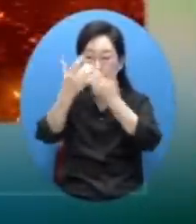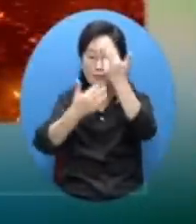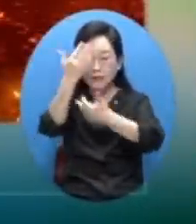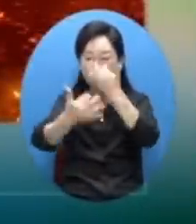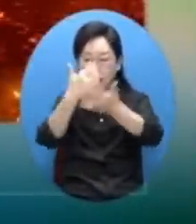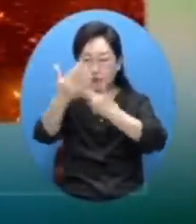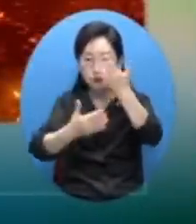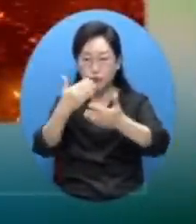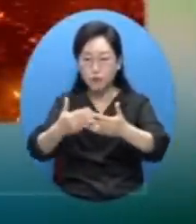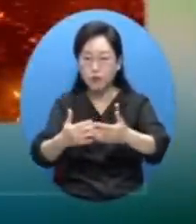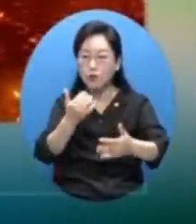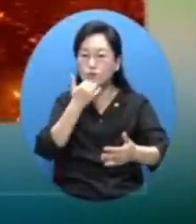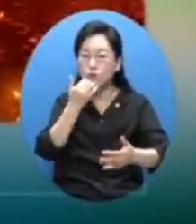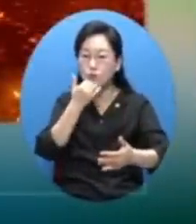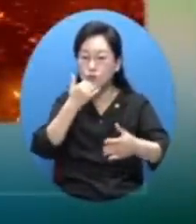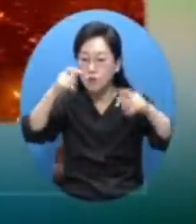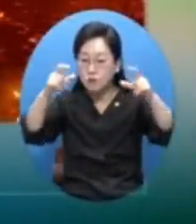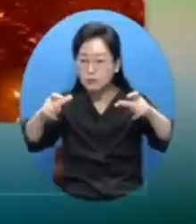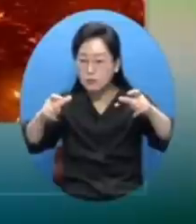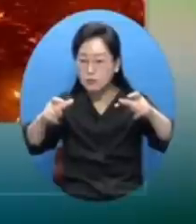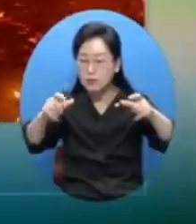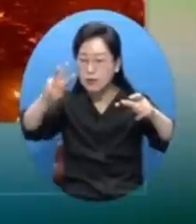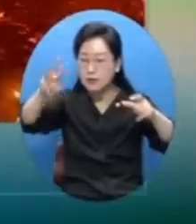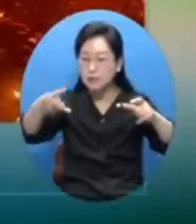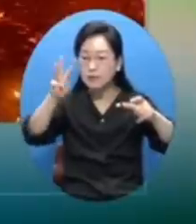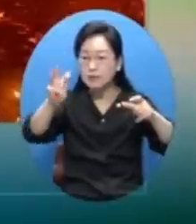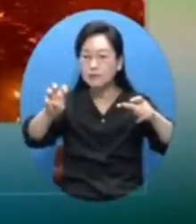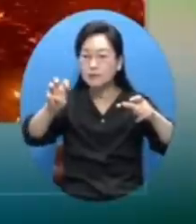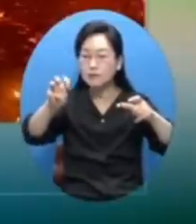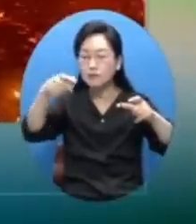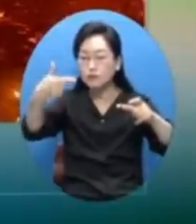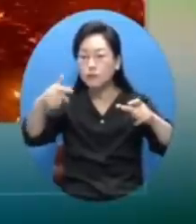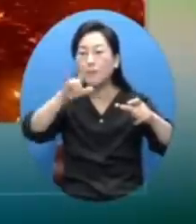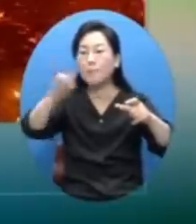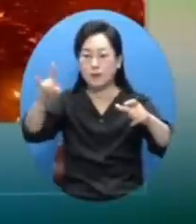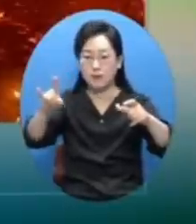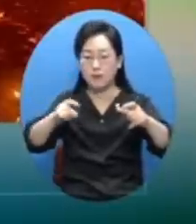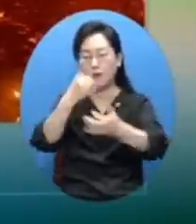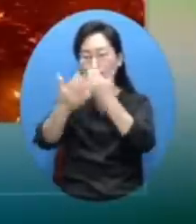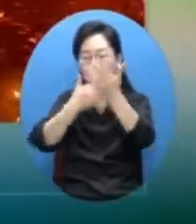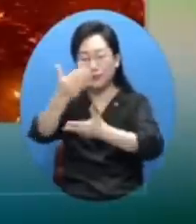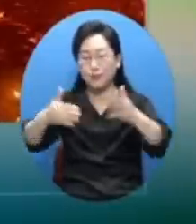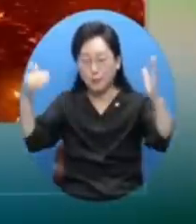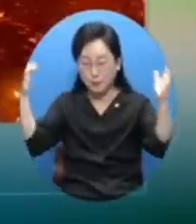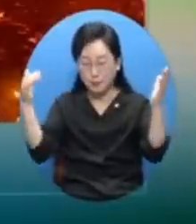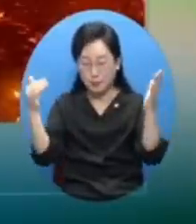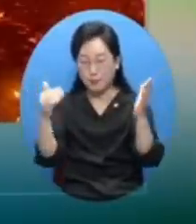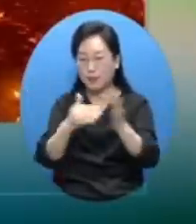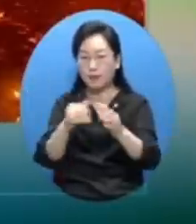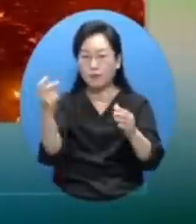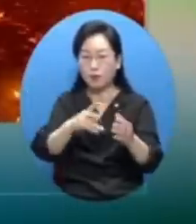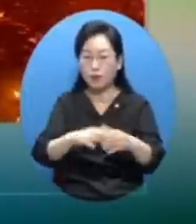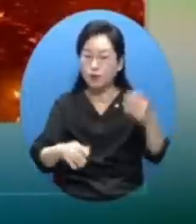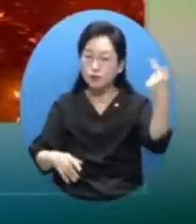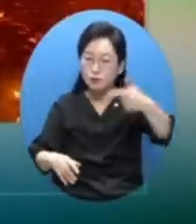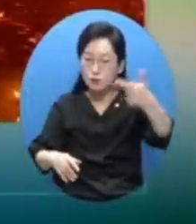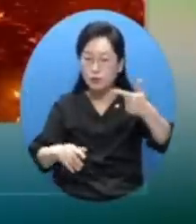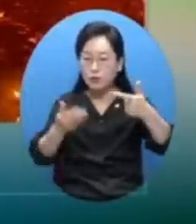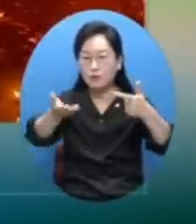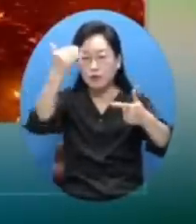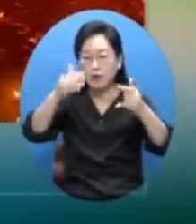있고 서울 크게 336배가 불탔고 6천체 건물이 파괴되었습니다